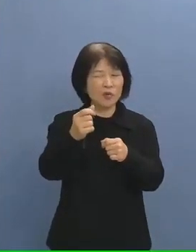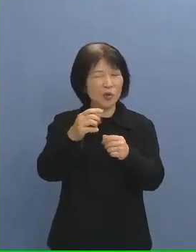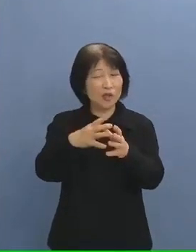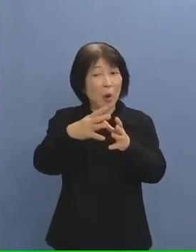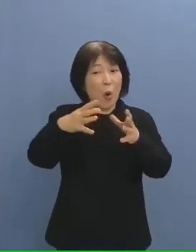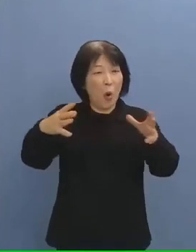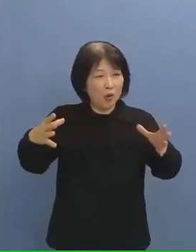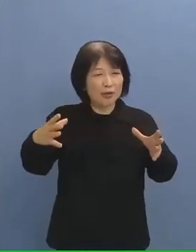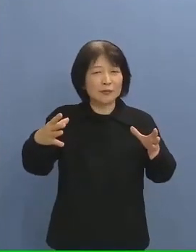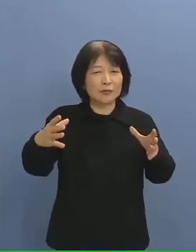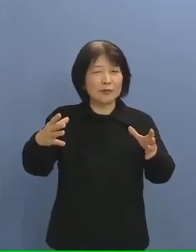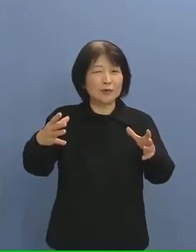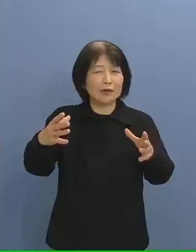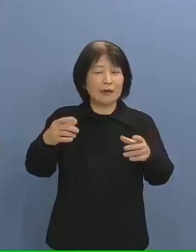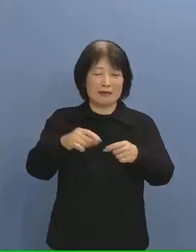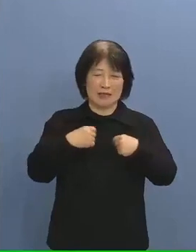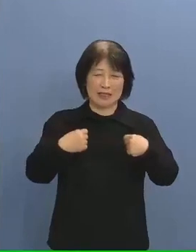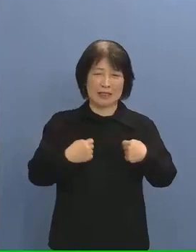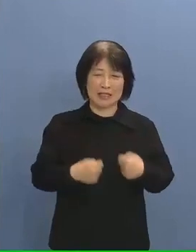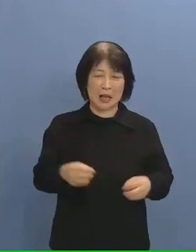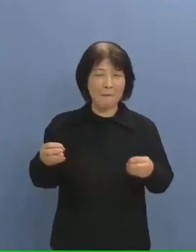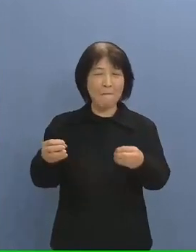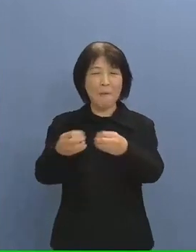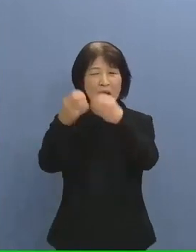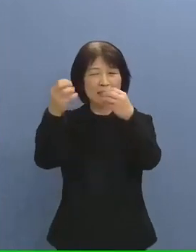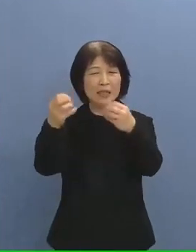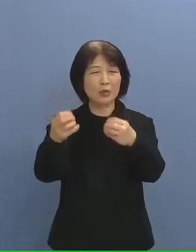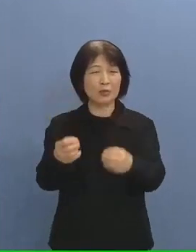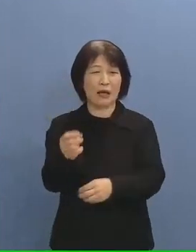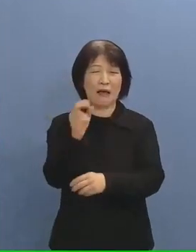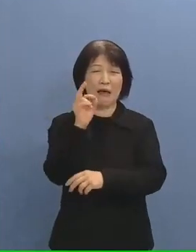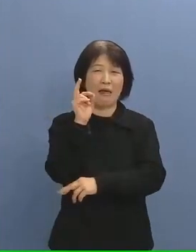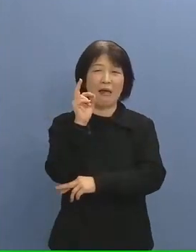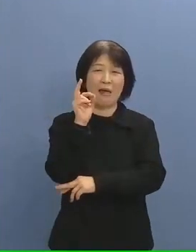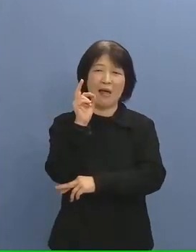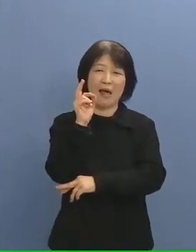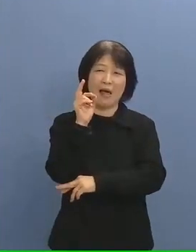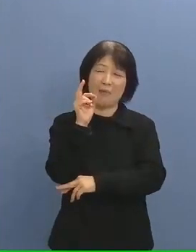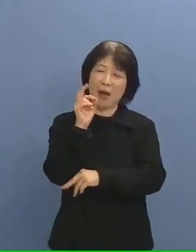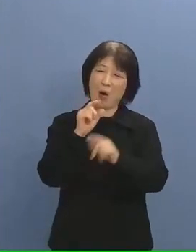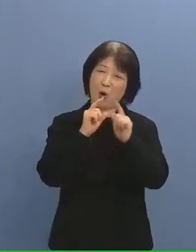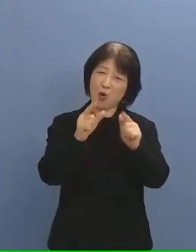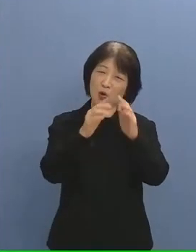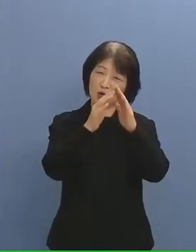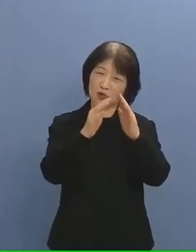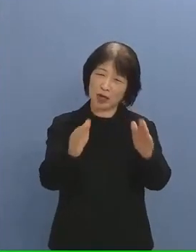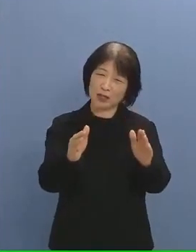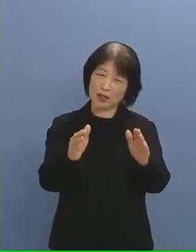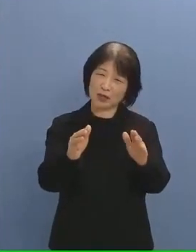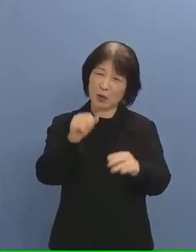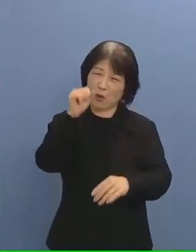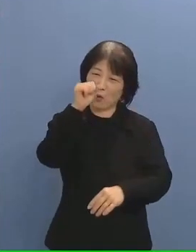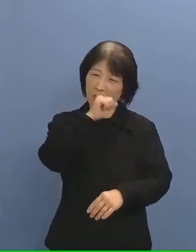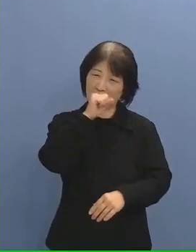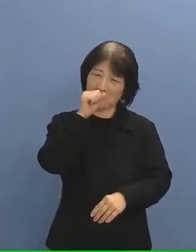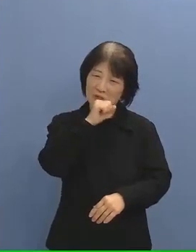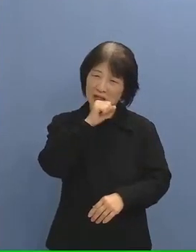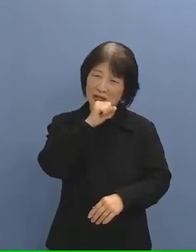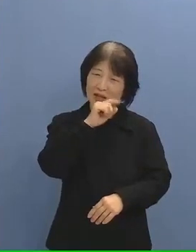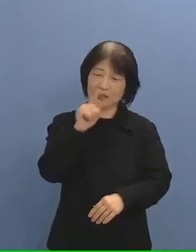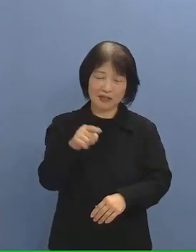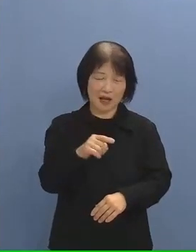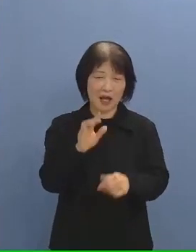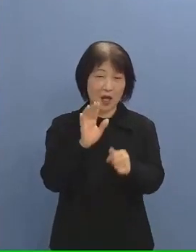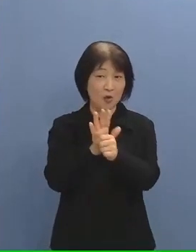ね、そういう政治資金パーティーなり県政報告会というのも予定されているというか、今のお話でいくと、講演会のです